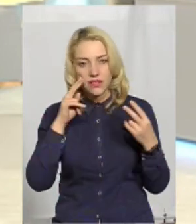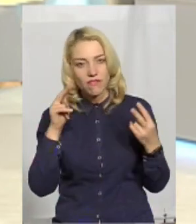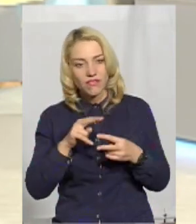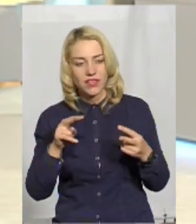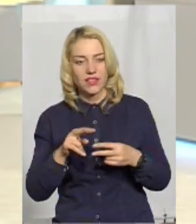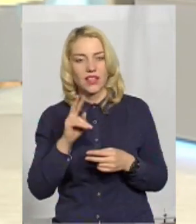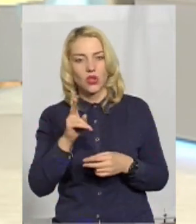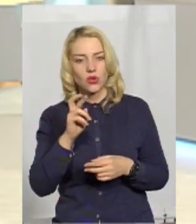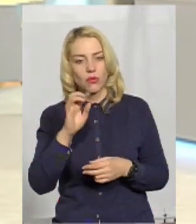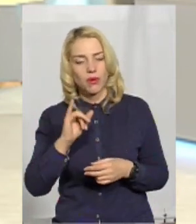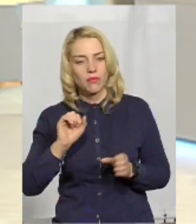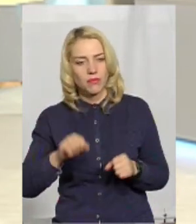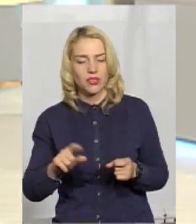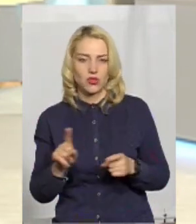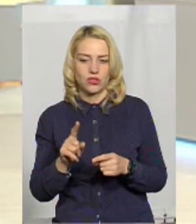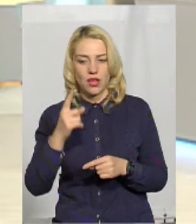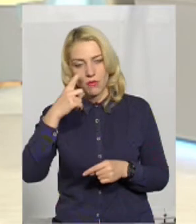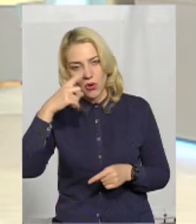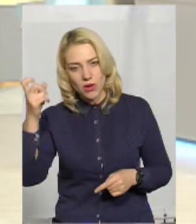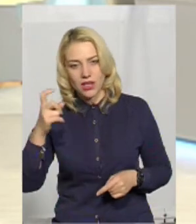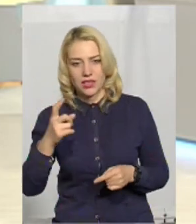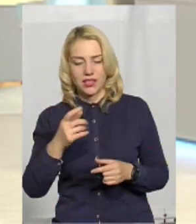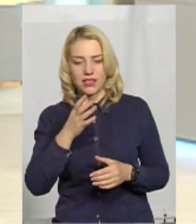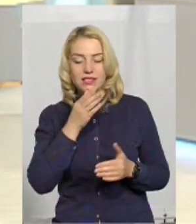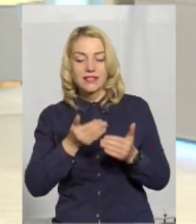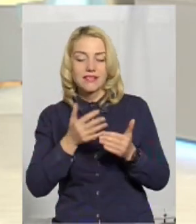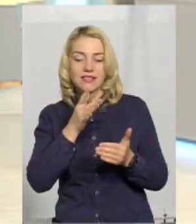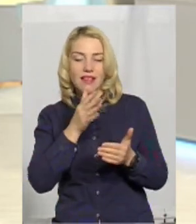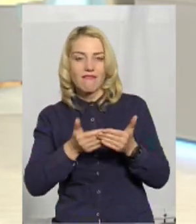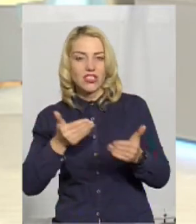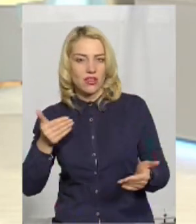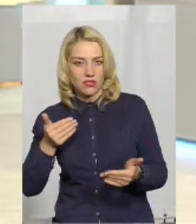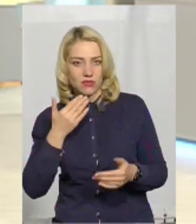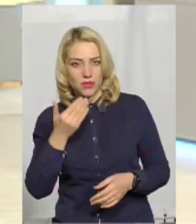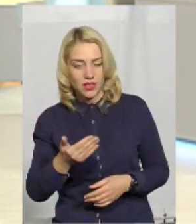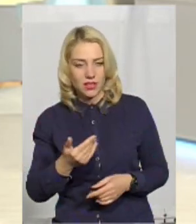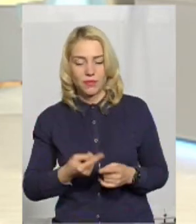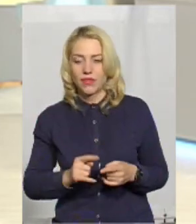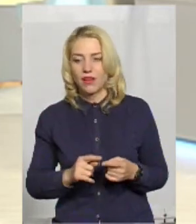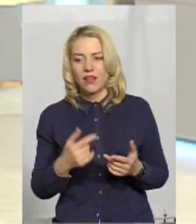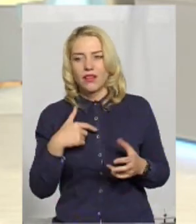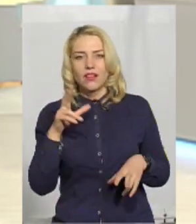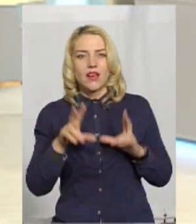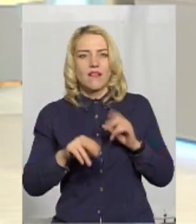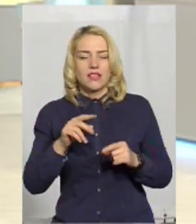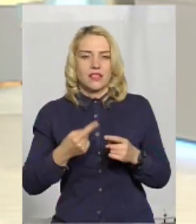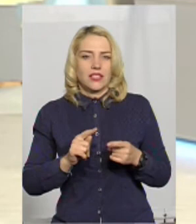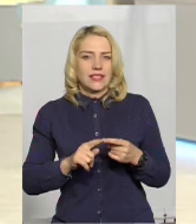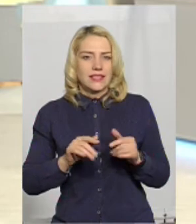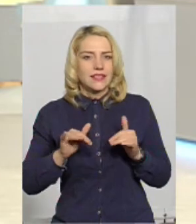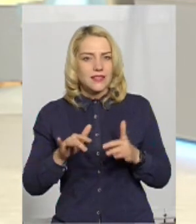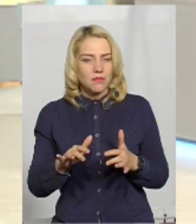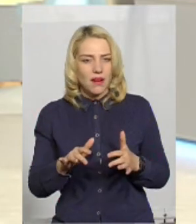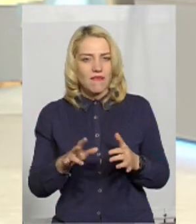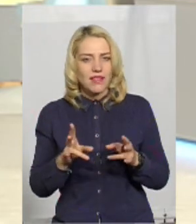би щось попередити завчасно? Ну, ви розумієте, мені здається, що це дуже інтимна справа завжди. І